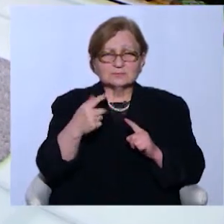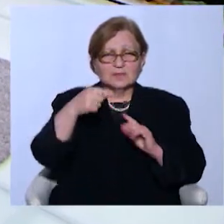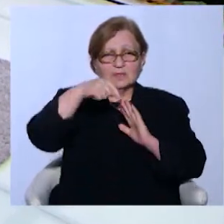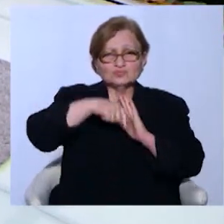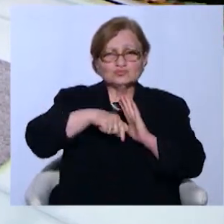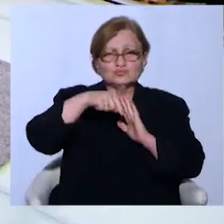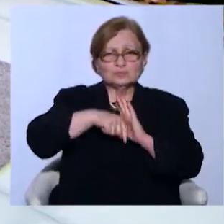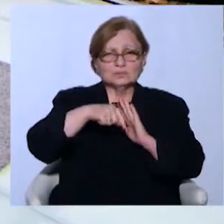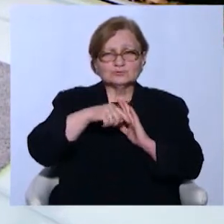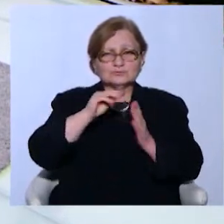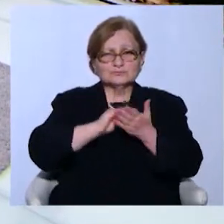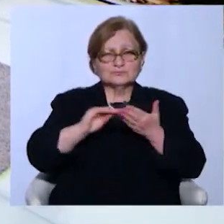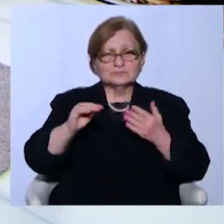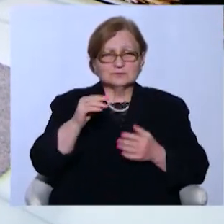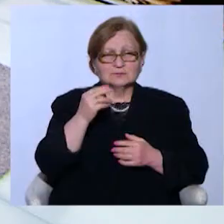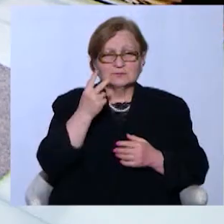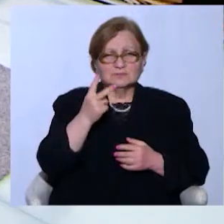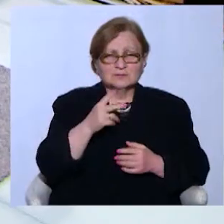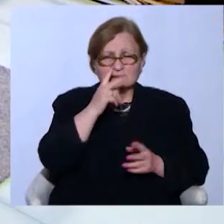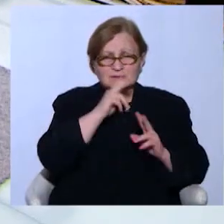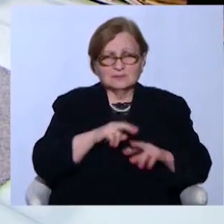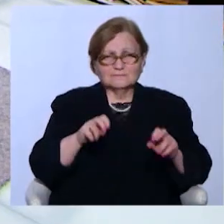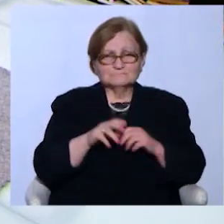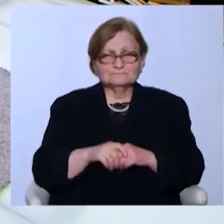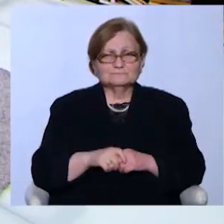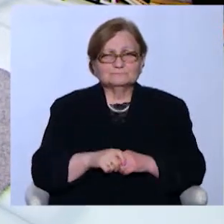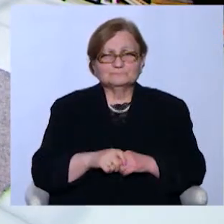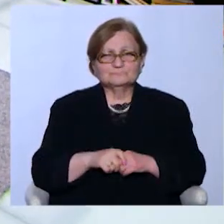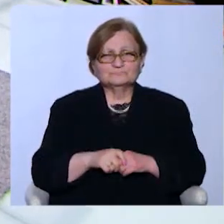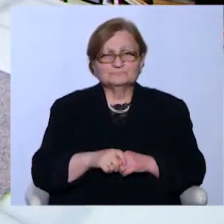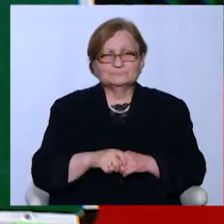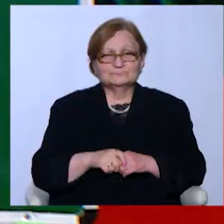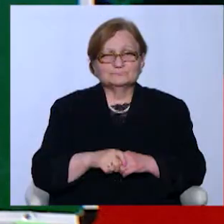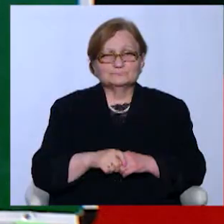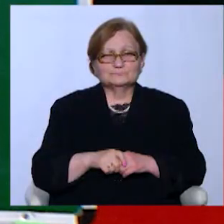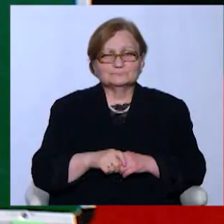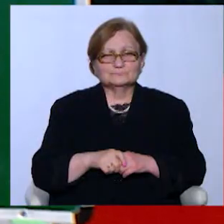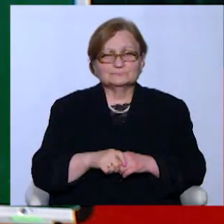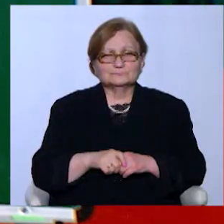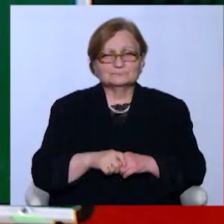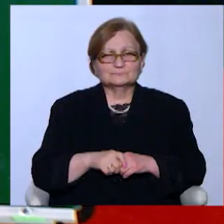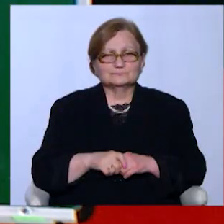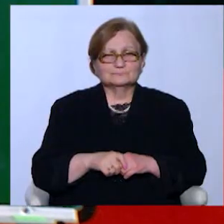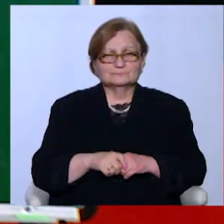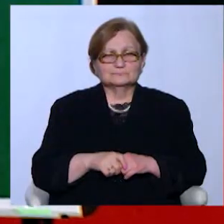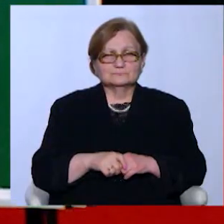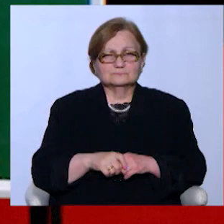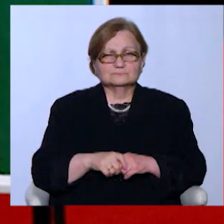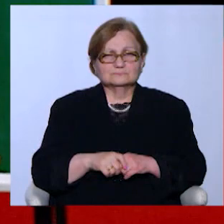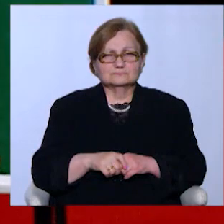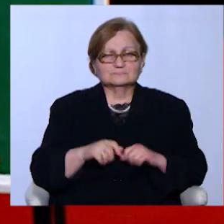შორის. აჰა, 1 ცალი გადავამოწმოთ აქაც. აბა ვნახოთ, გავივარჯიშოთ. ავიღოთ